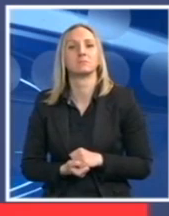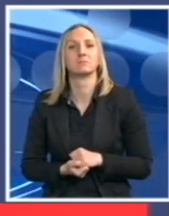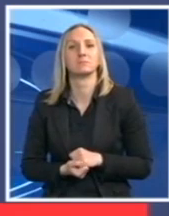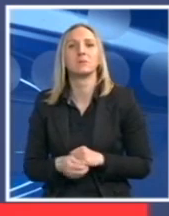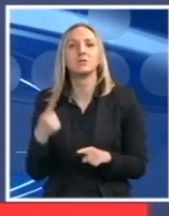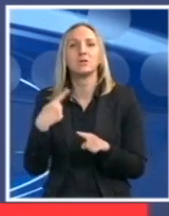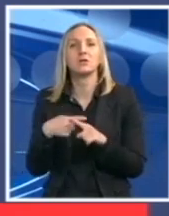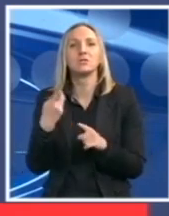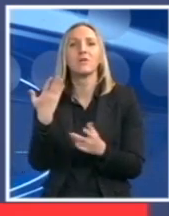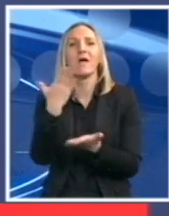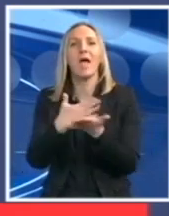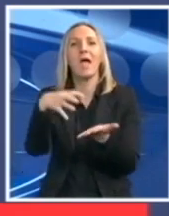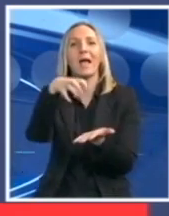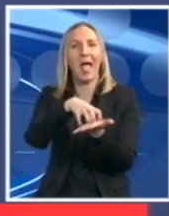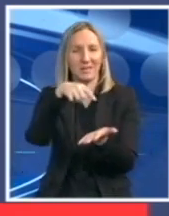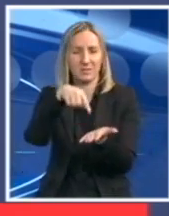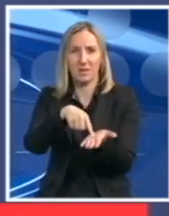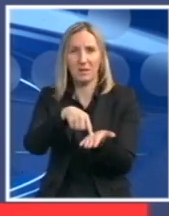klastera.